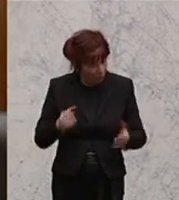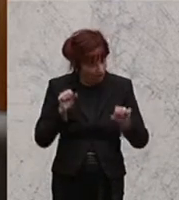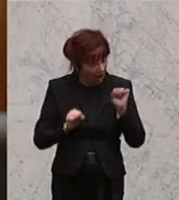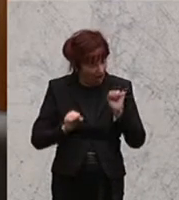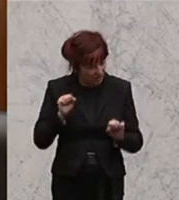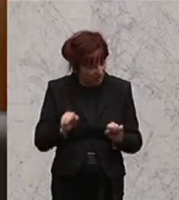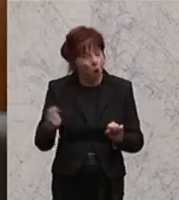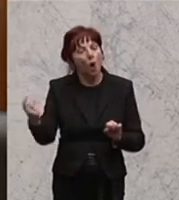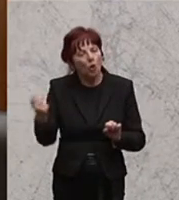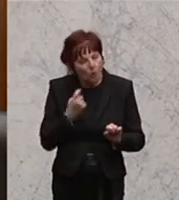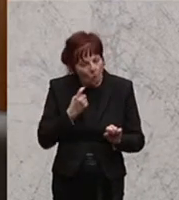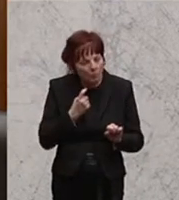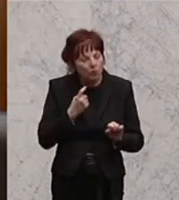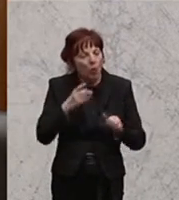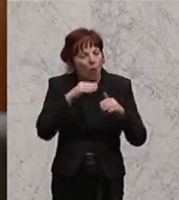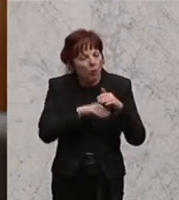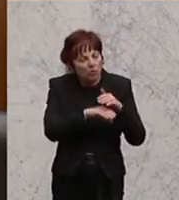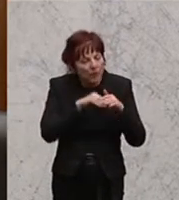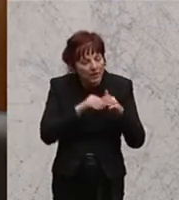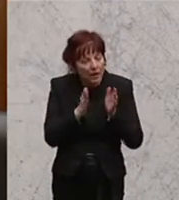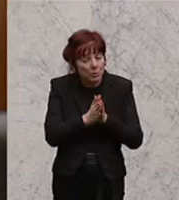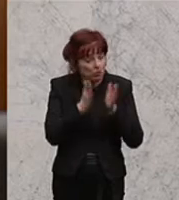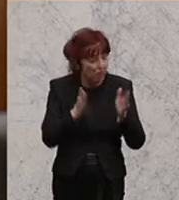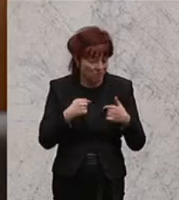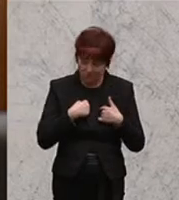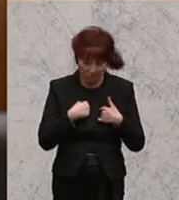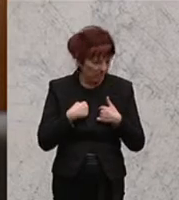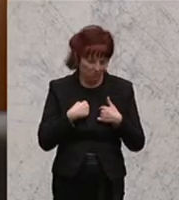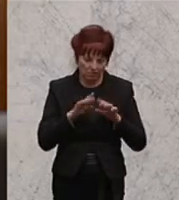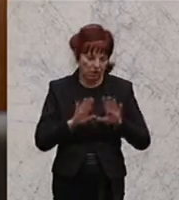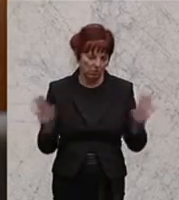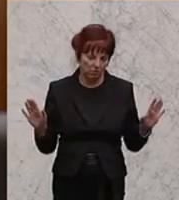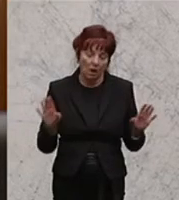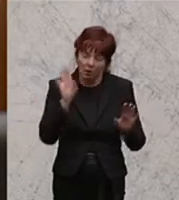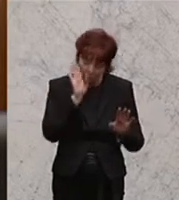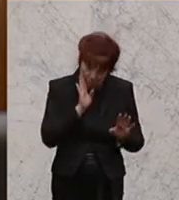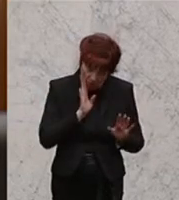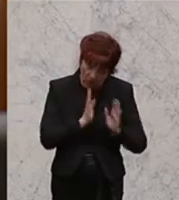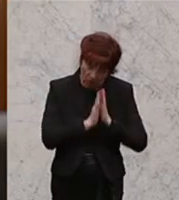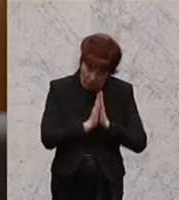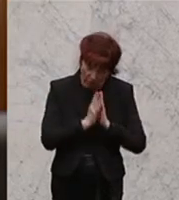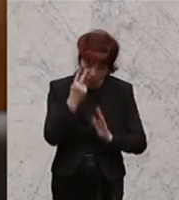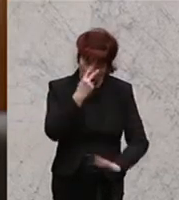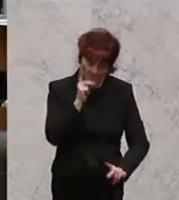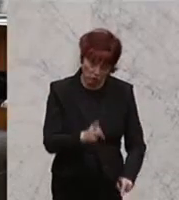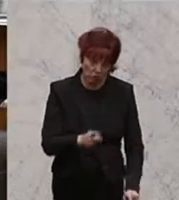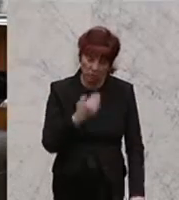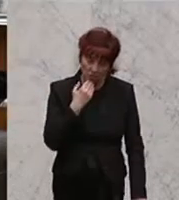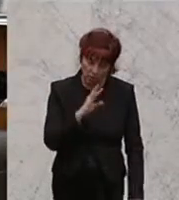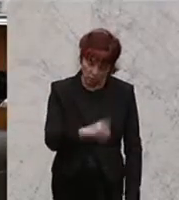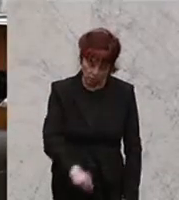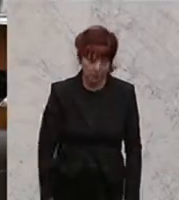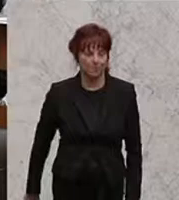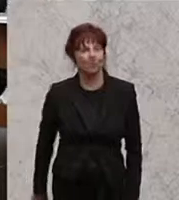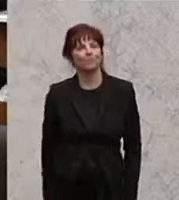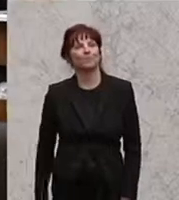einen Schaden für die Unternehmen oder für das Unternehmen verursachen können. Dafür bitte ich und darum bitte ich um Verständnis. Danke.